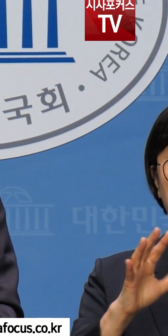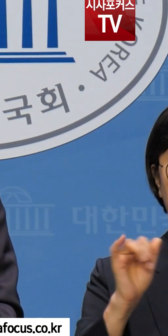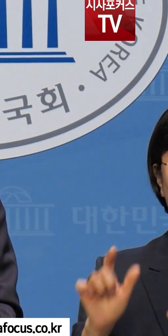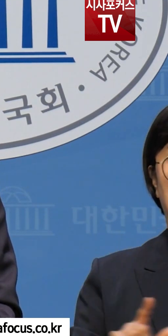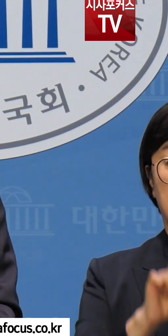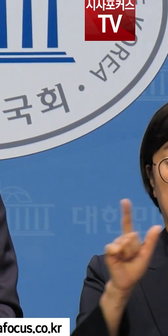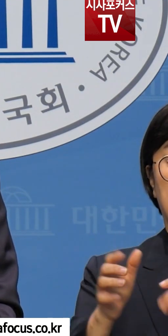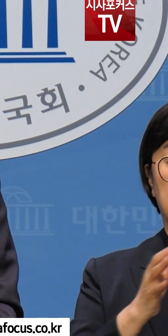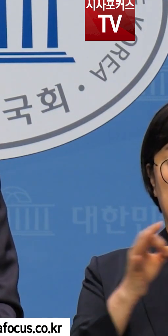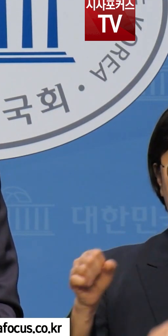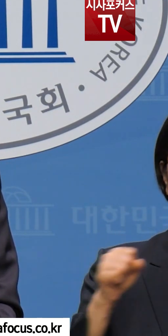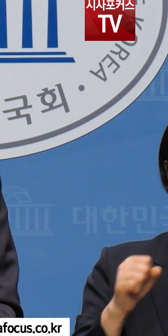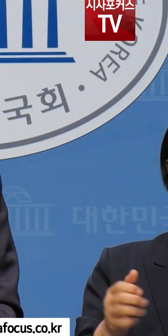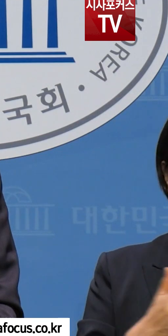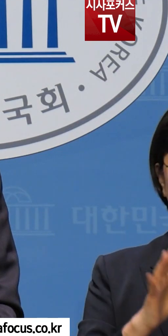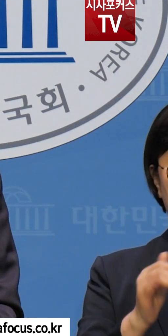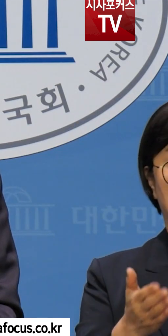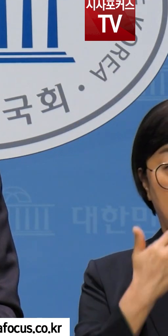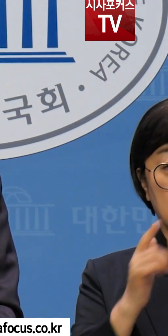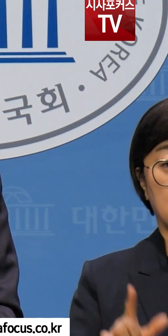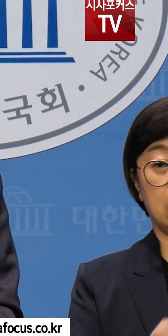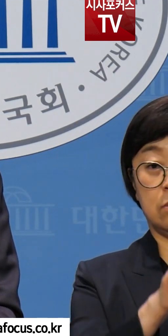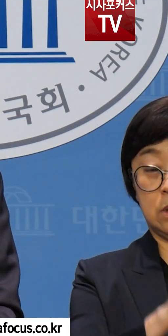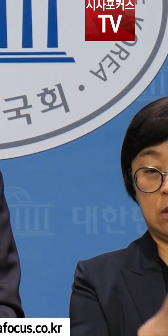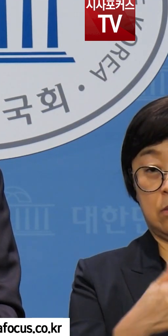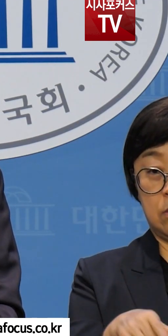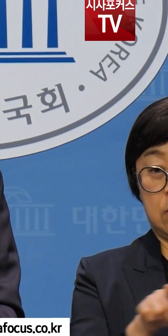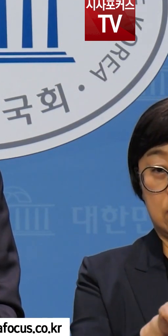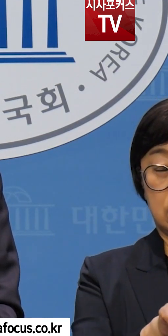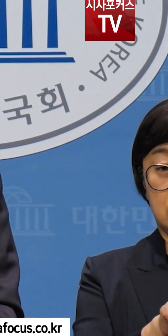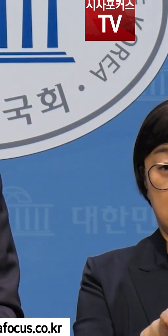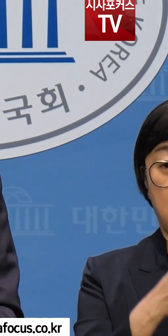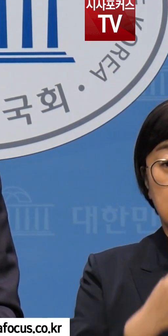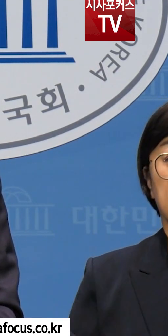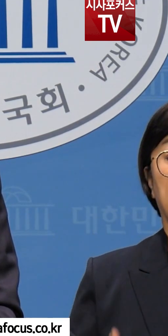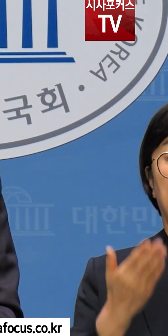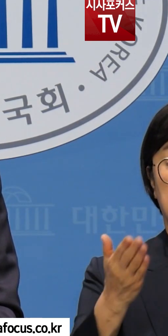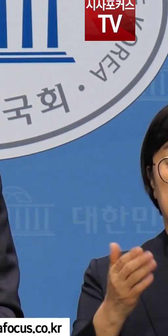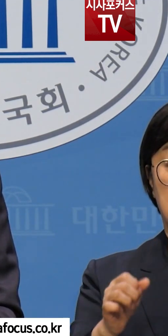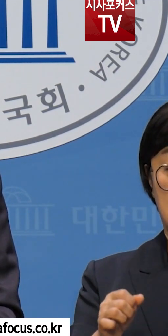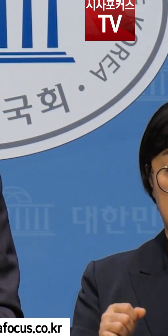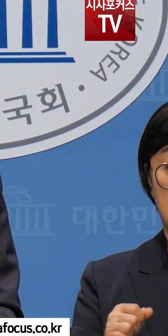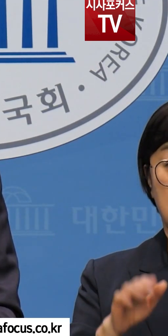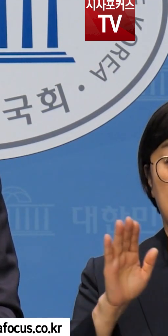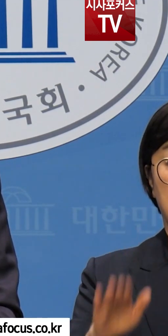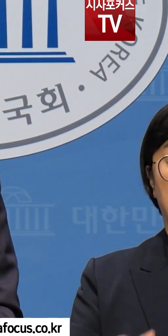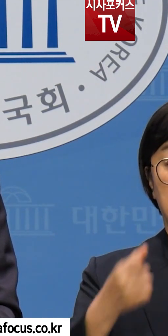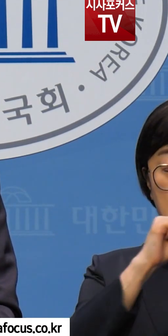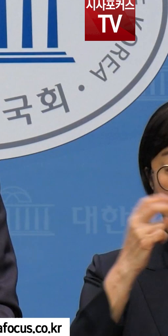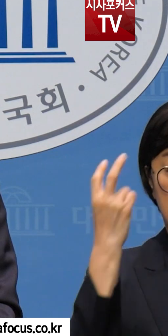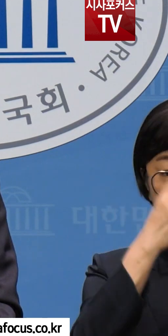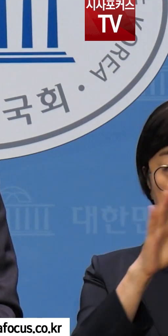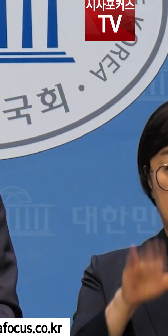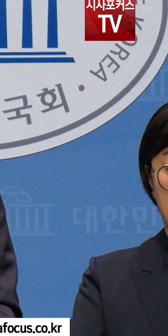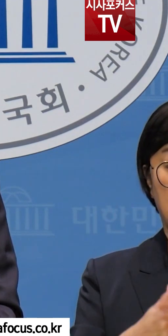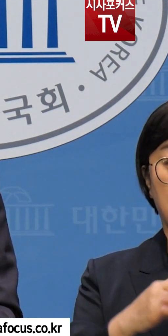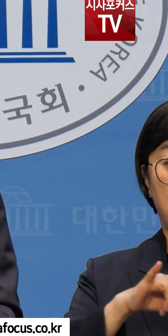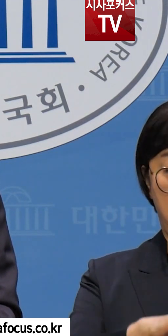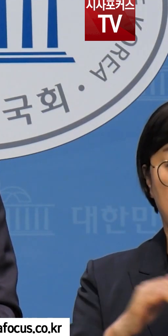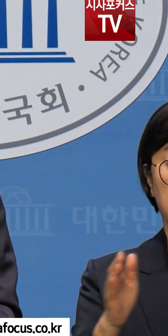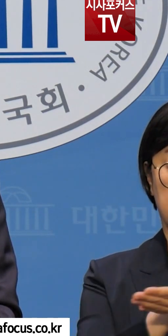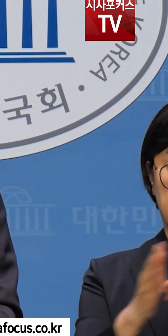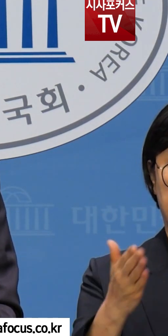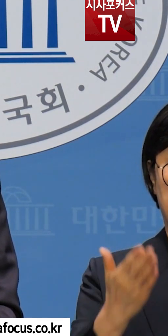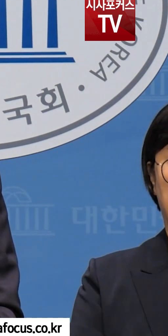민생을 외치는 세력과 국민의 먹고 사는 문제를 위해서 혼신을 다하는 세력을 이번 예산심사 과정에 꼭